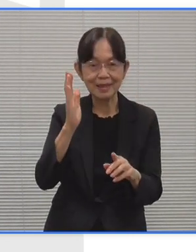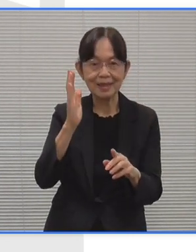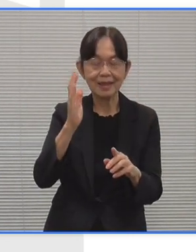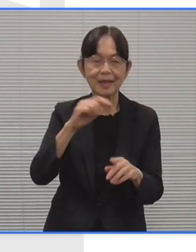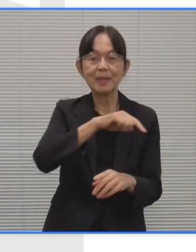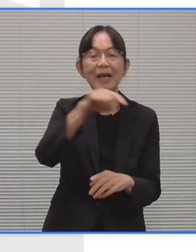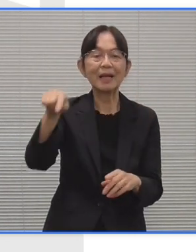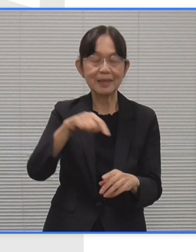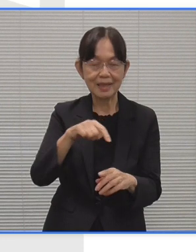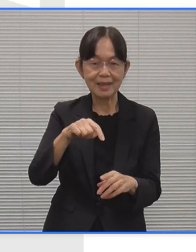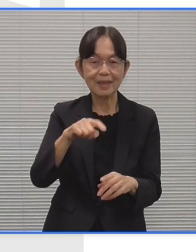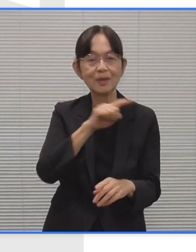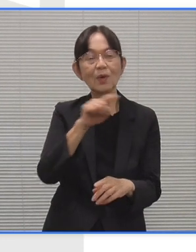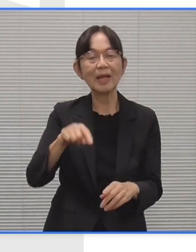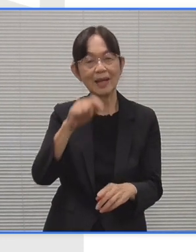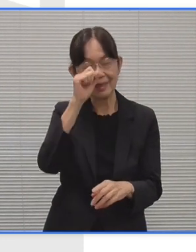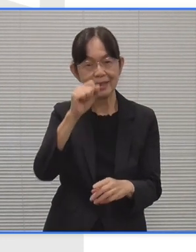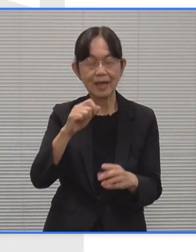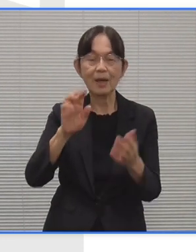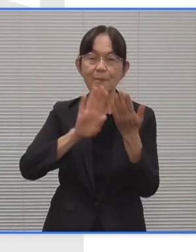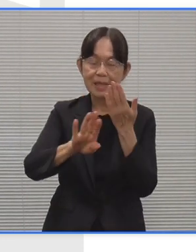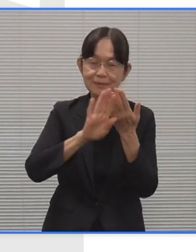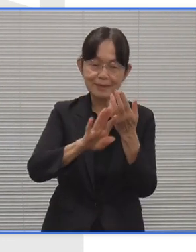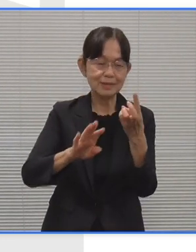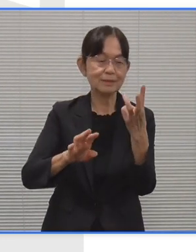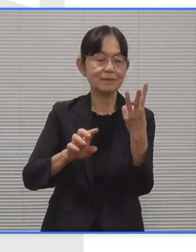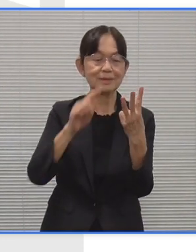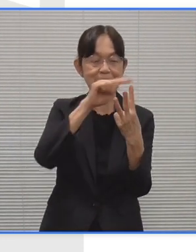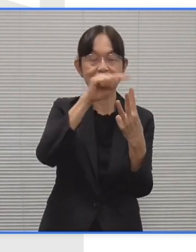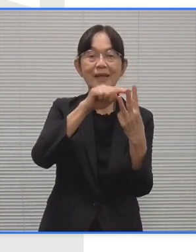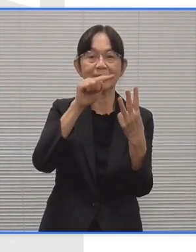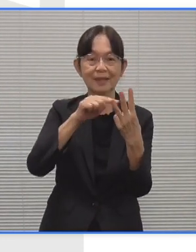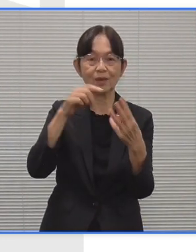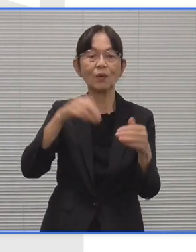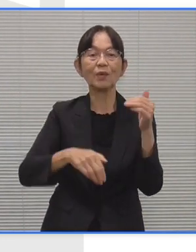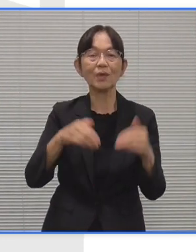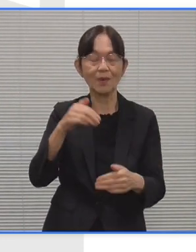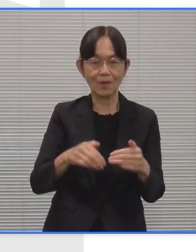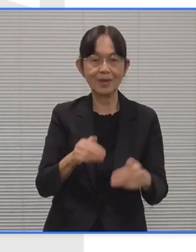いいかということで、3秒までご投票いただく仕組みにしております。